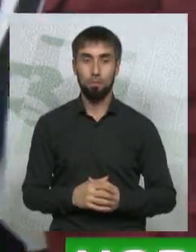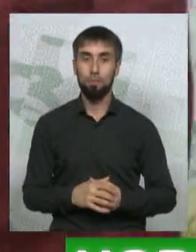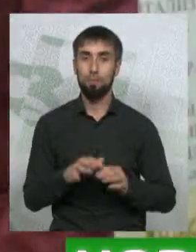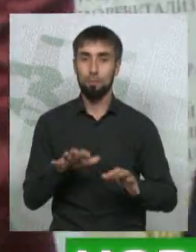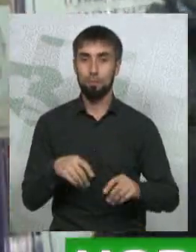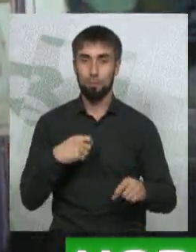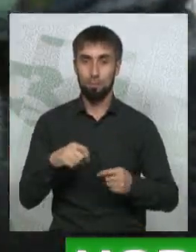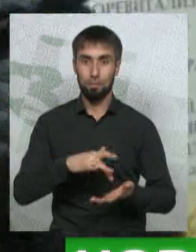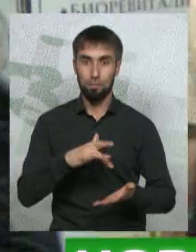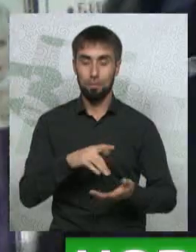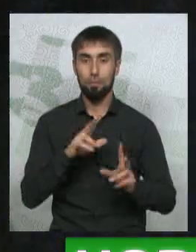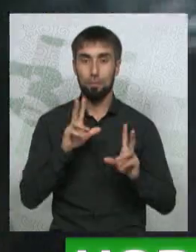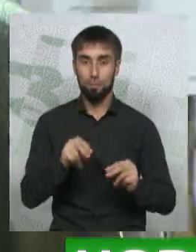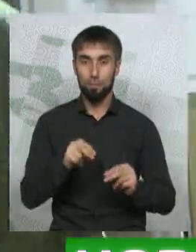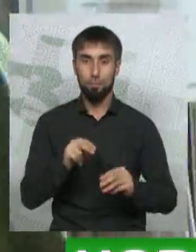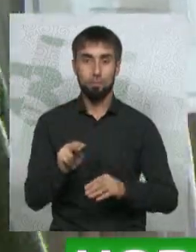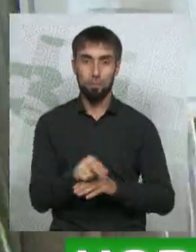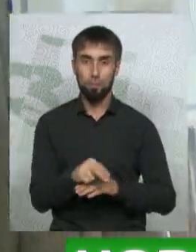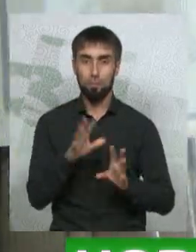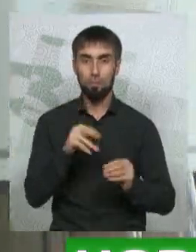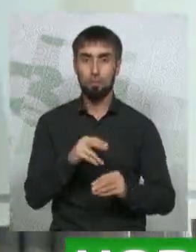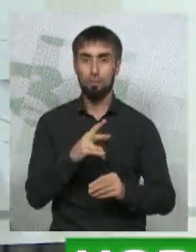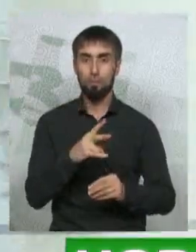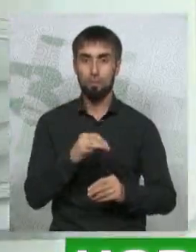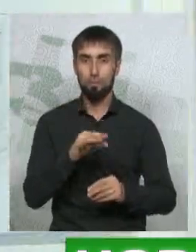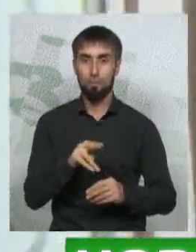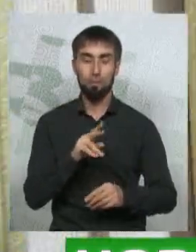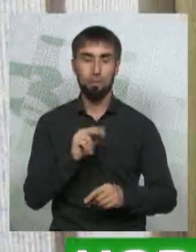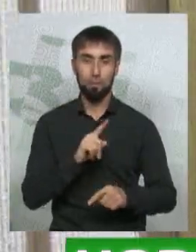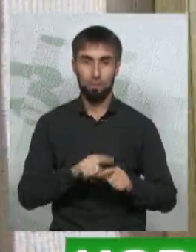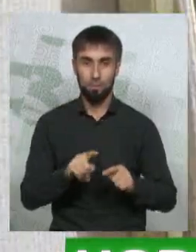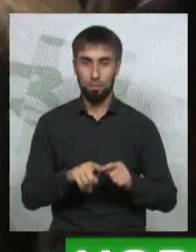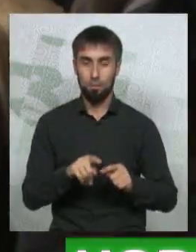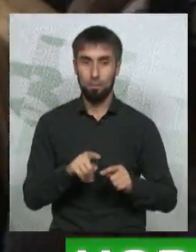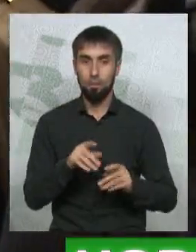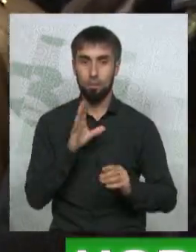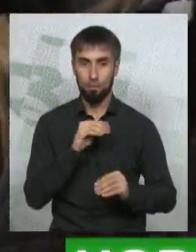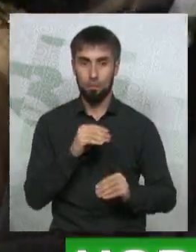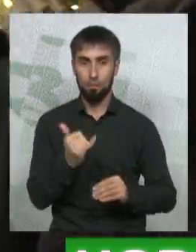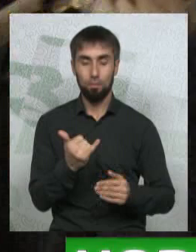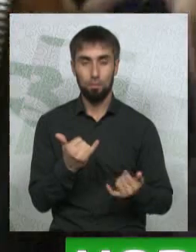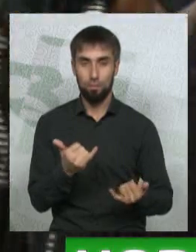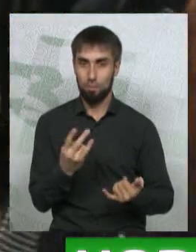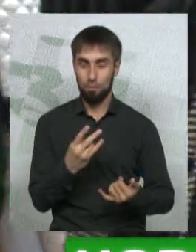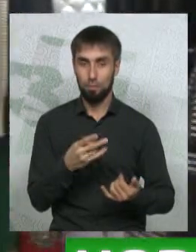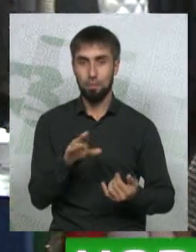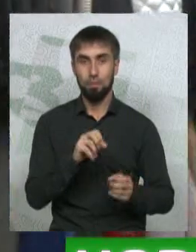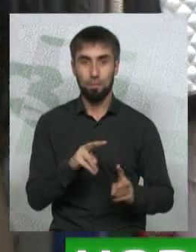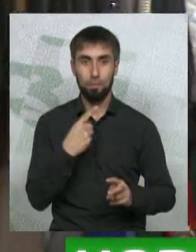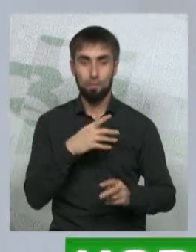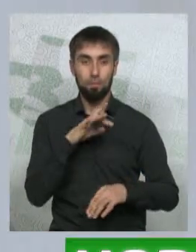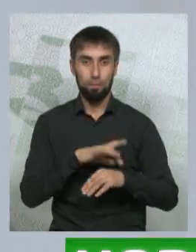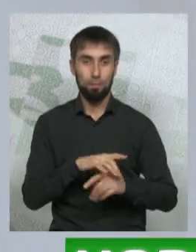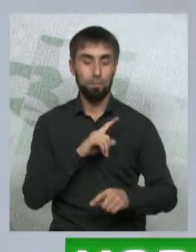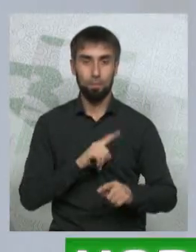Представители торгового центра обещали устранить все недочеты как можно скорее. Действовать нужно здесь и сейчас, потому как специалисты